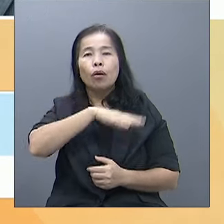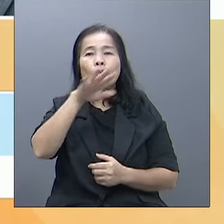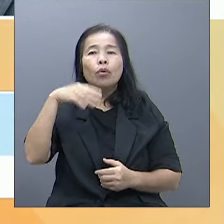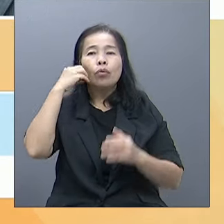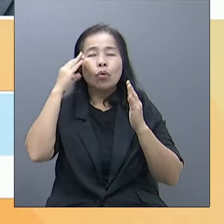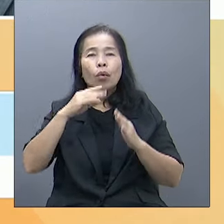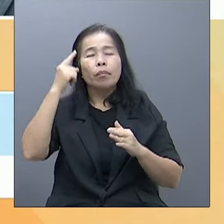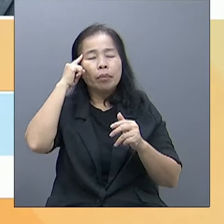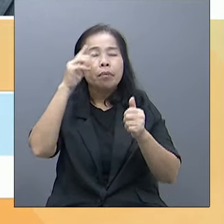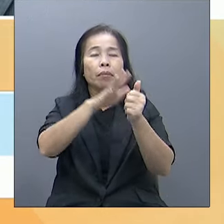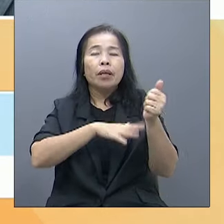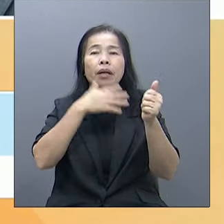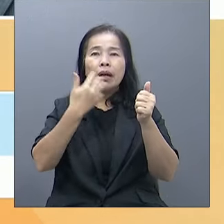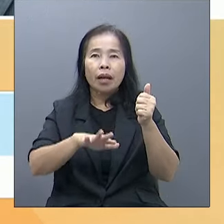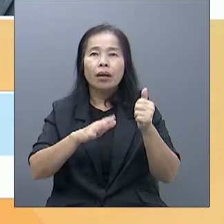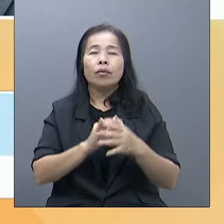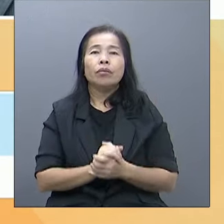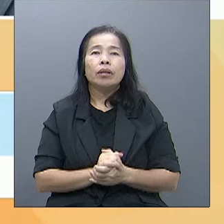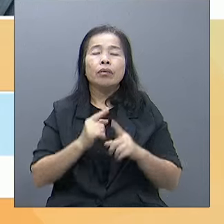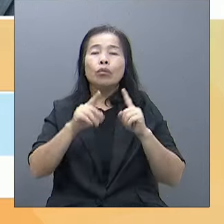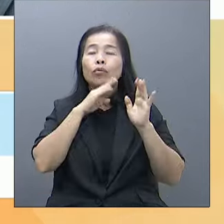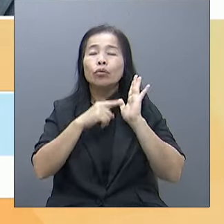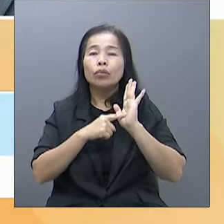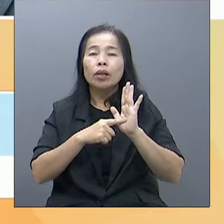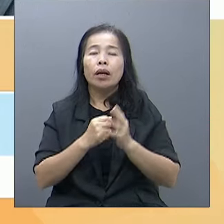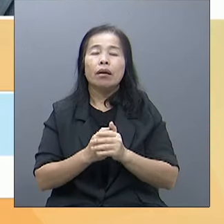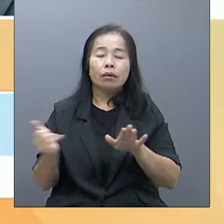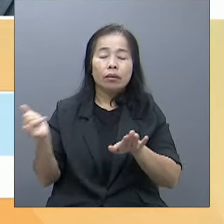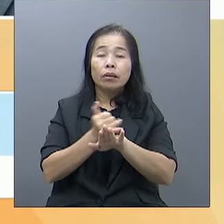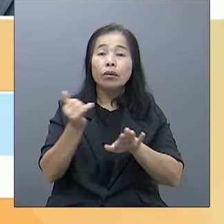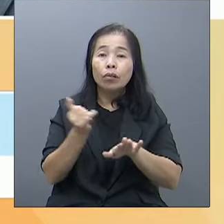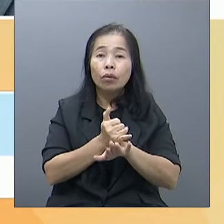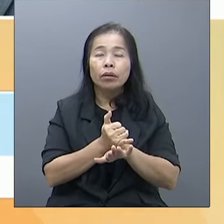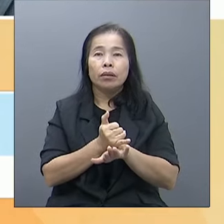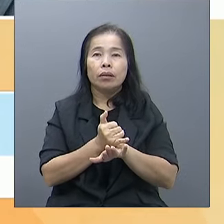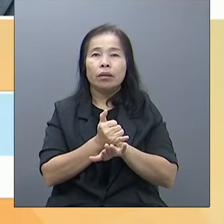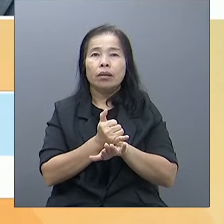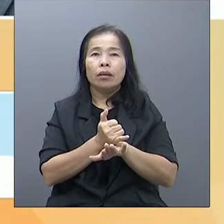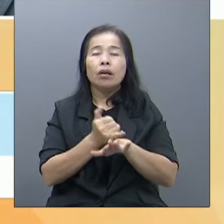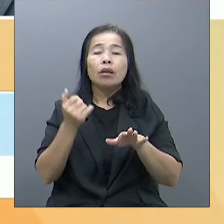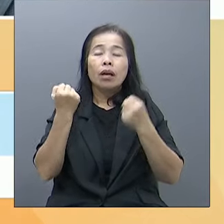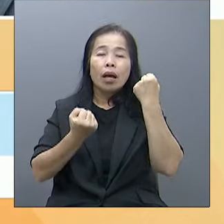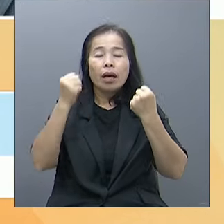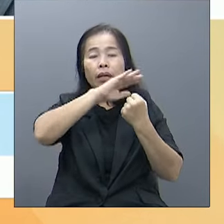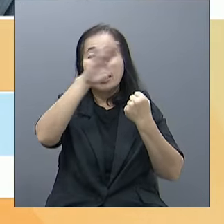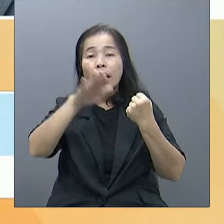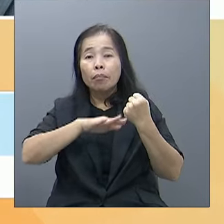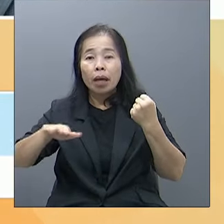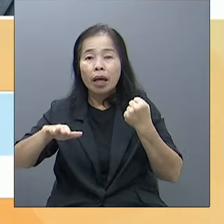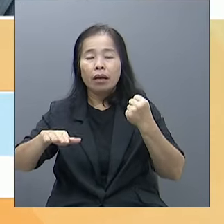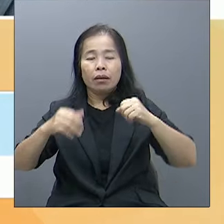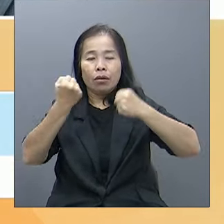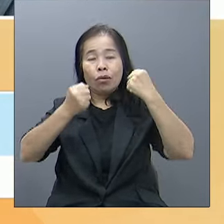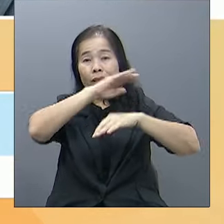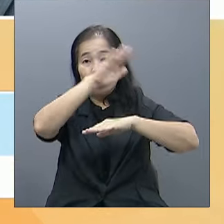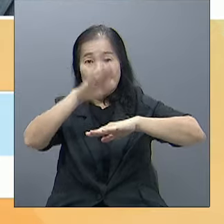านเนาะอย่างเช่นการขึ้นรถเนี่ยอย่าไปนั่งท้ายรถกระบะขึ้นรถกระบะอย่าไปยืนนะอะไรแบบเนี้ย